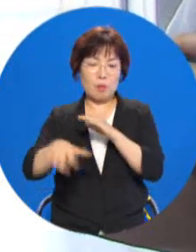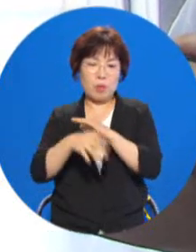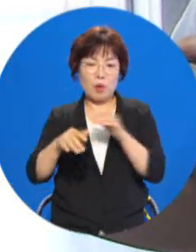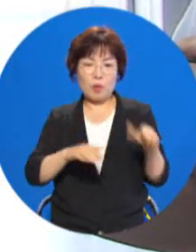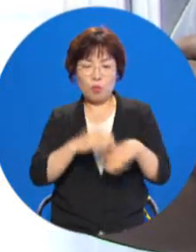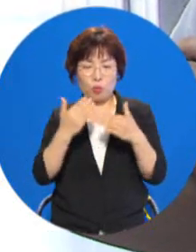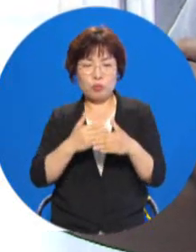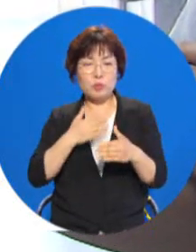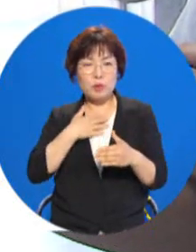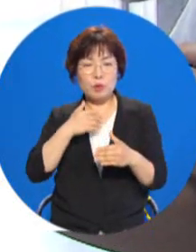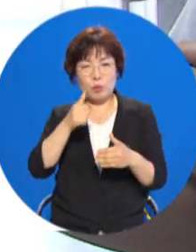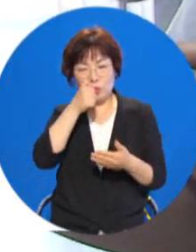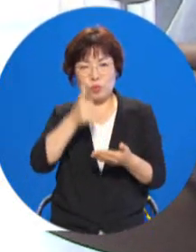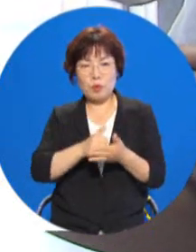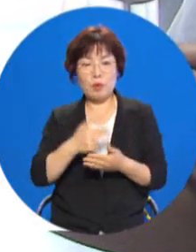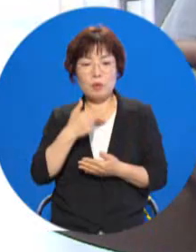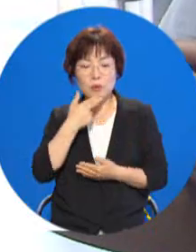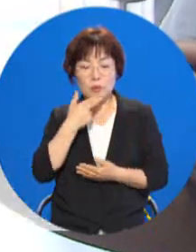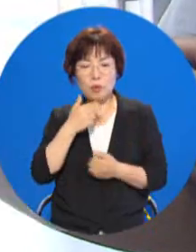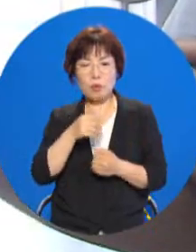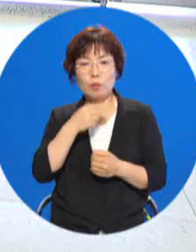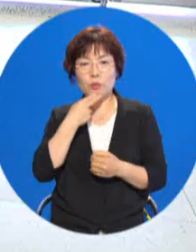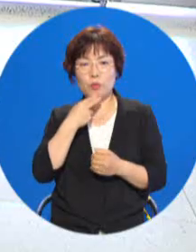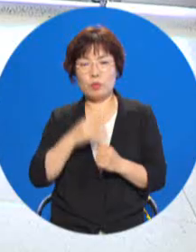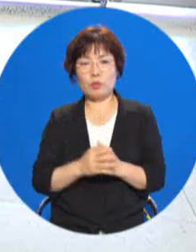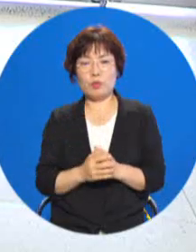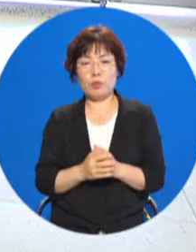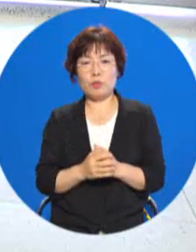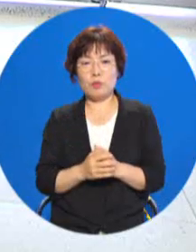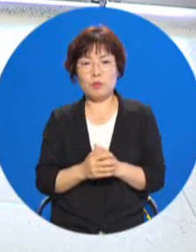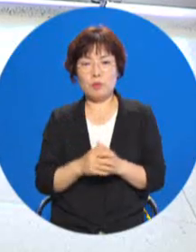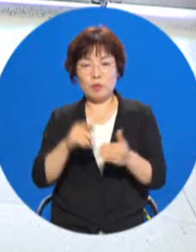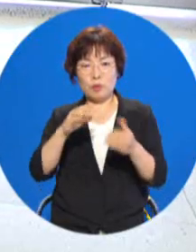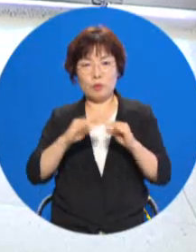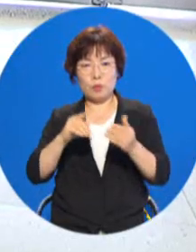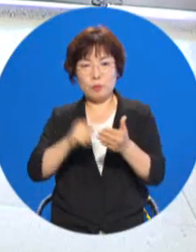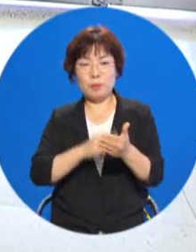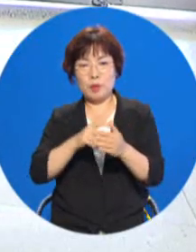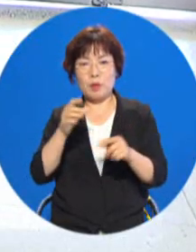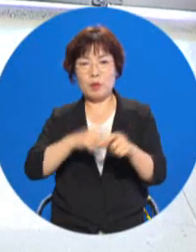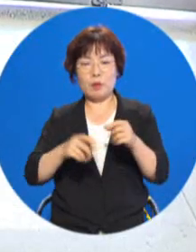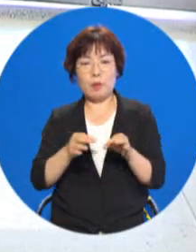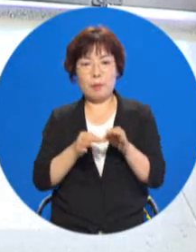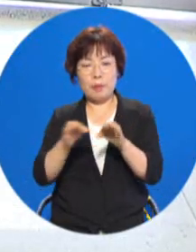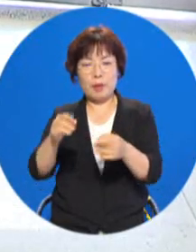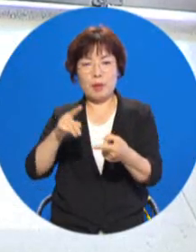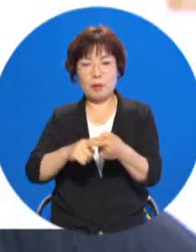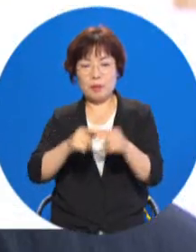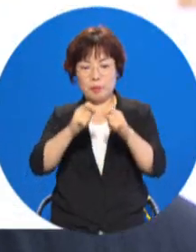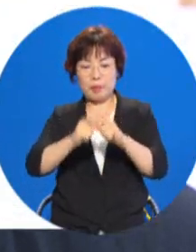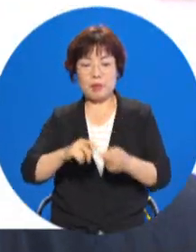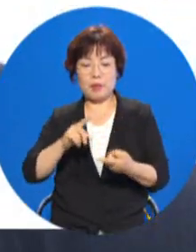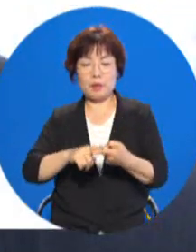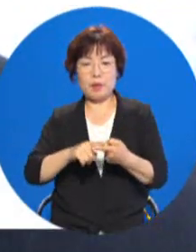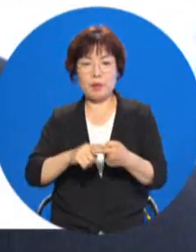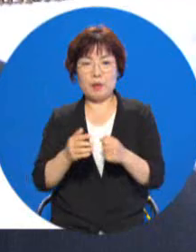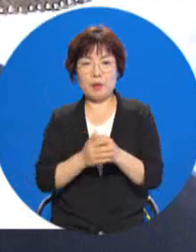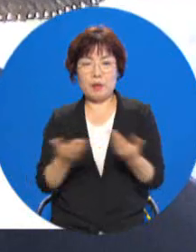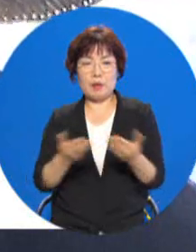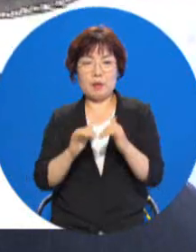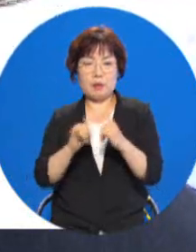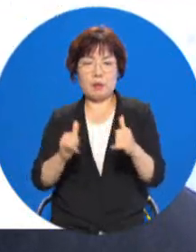무슨 혐의가 있고 뭔 내가 혐의가 있겠어. 토지 보상금 추가 지급 등 구체적인 사안에 대해서는